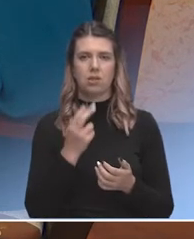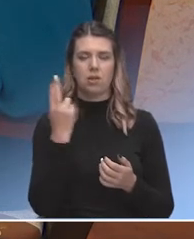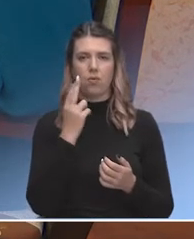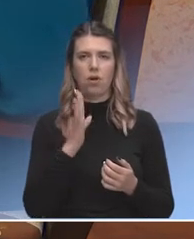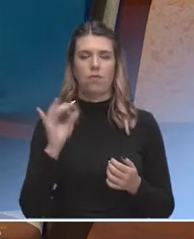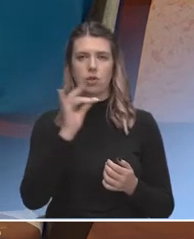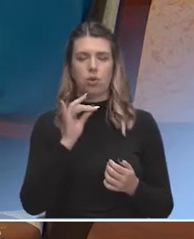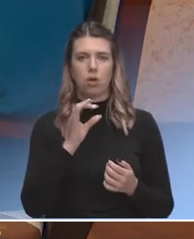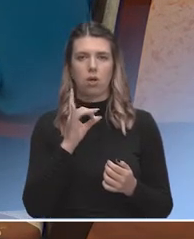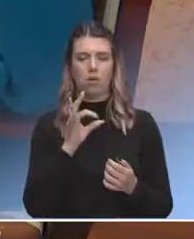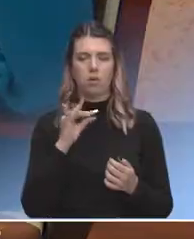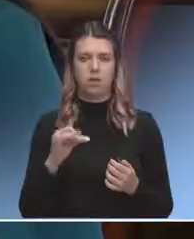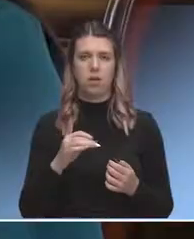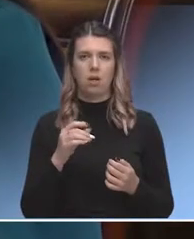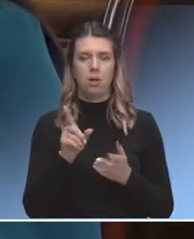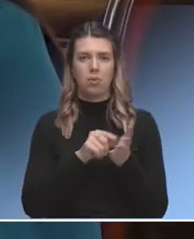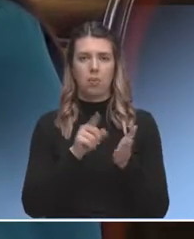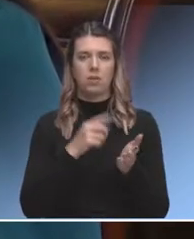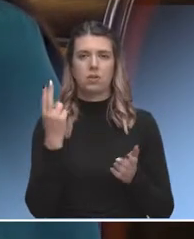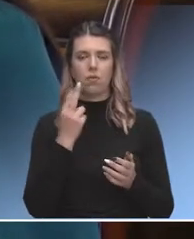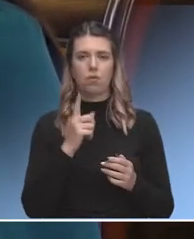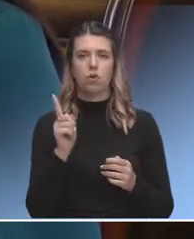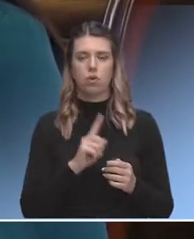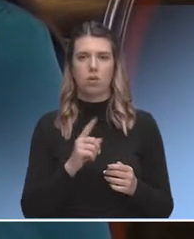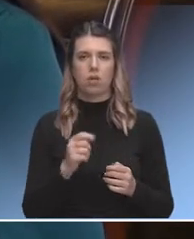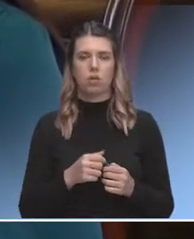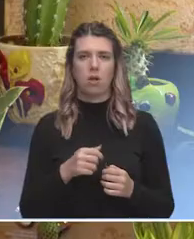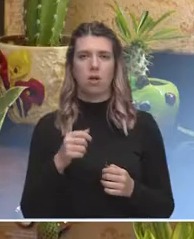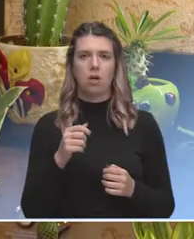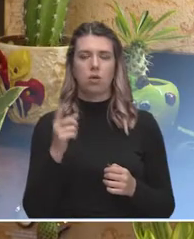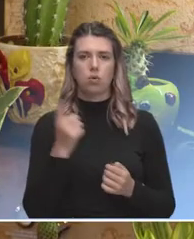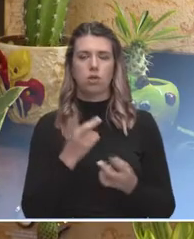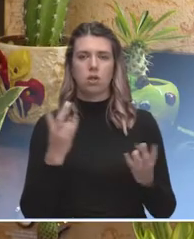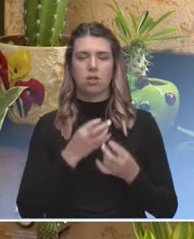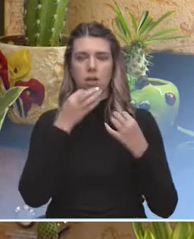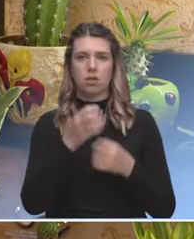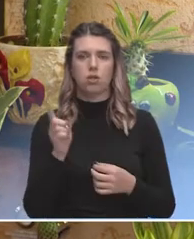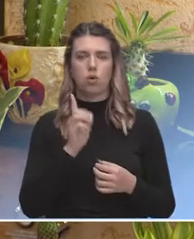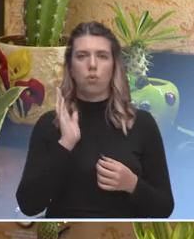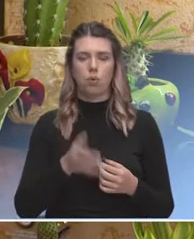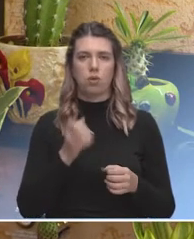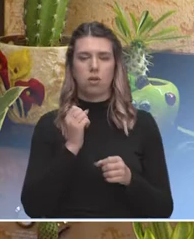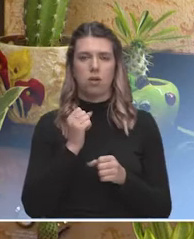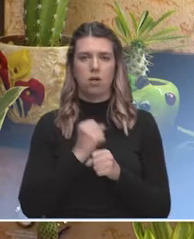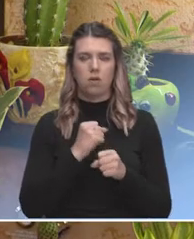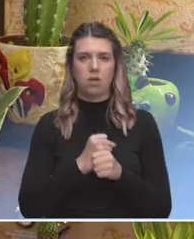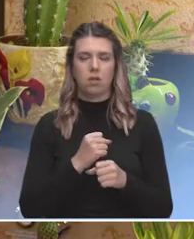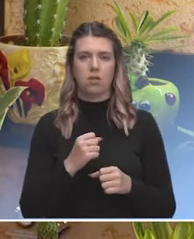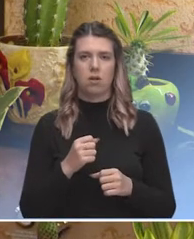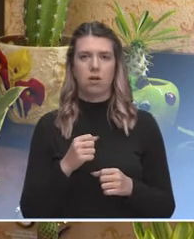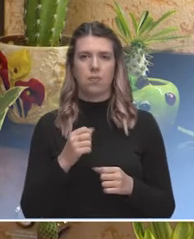перепись в истории России. Перепись цифровая, что это значит? Ну, нужно сказать, что будет